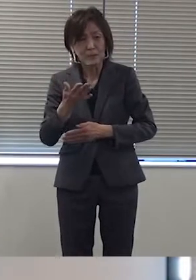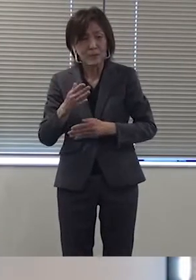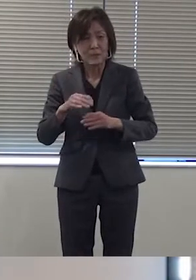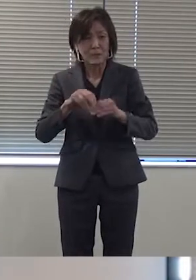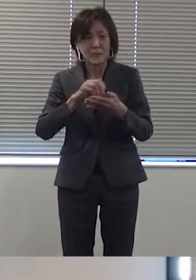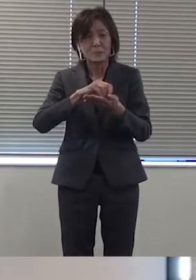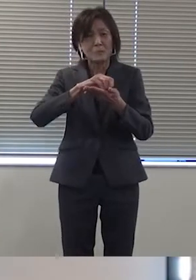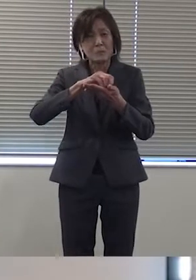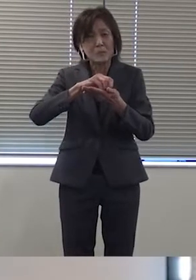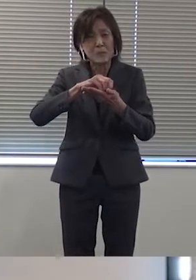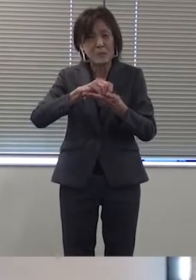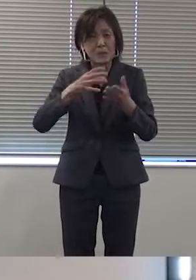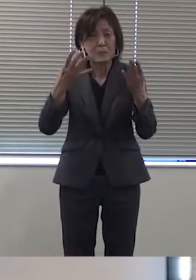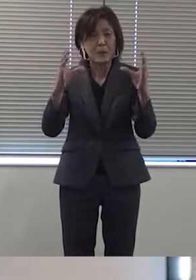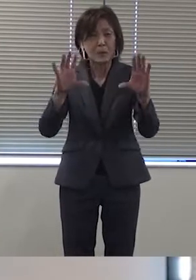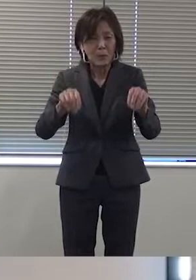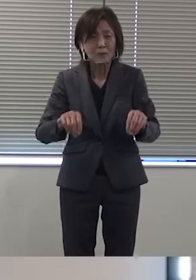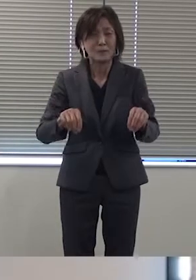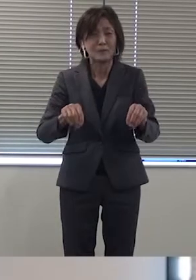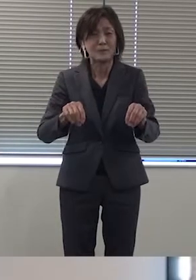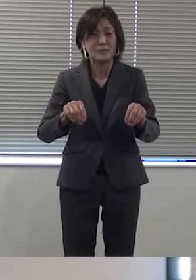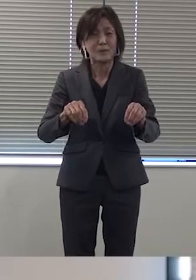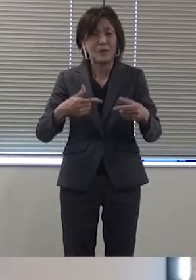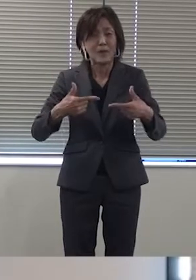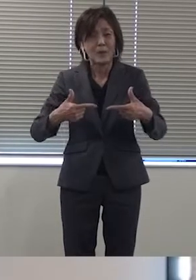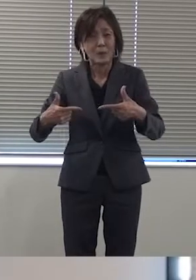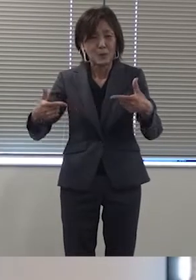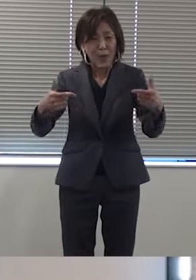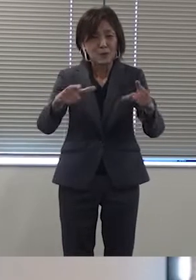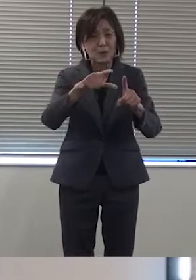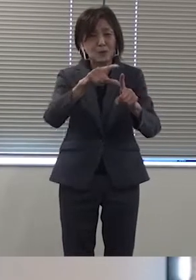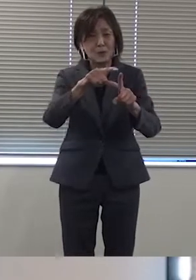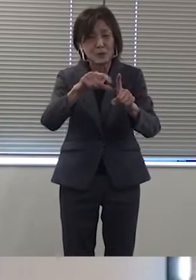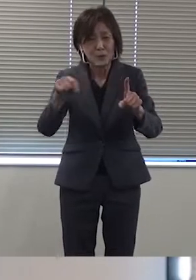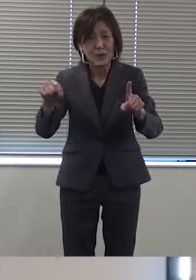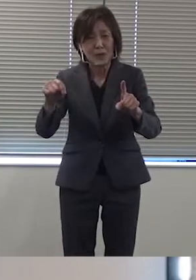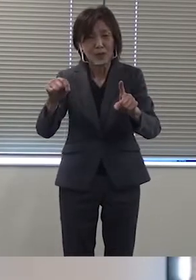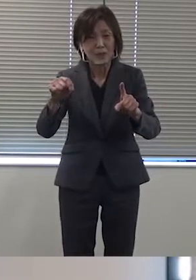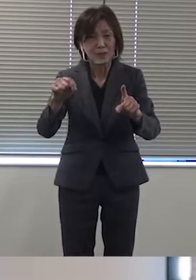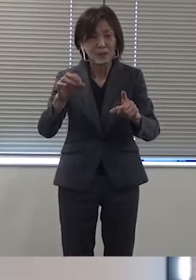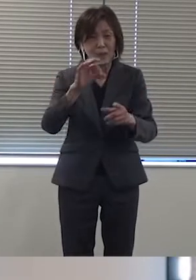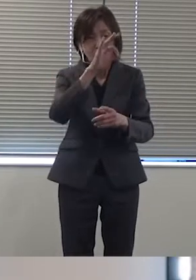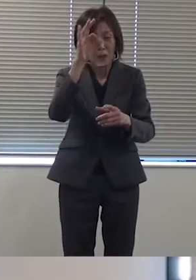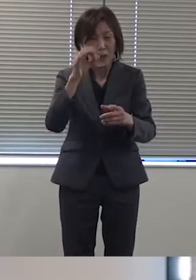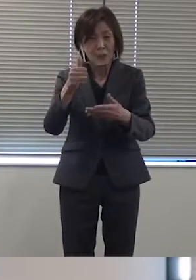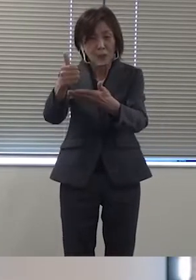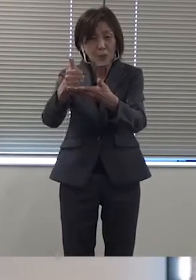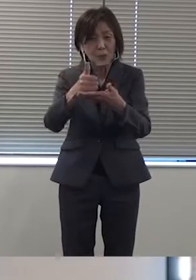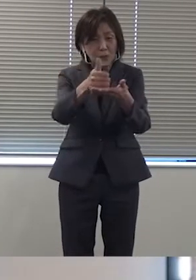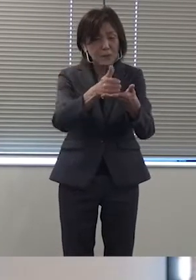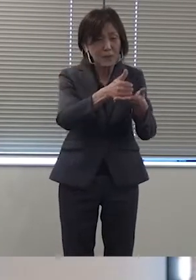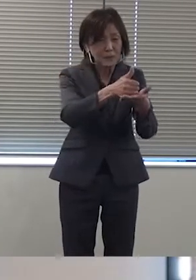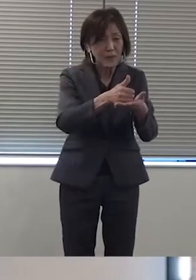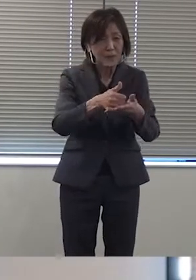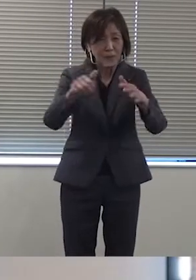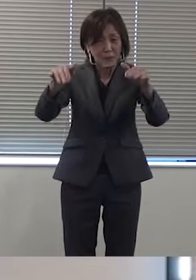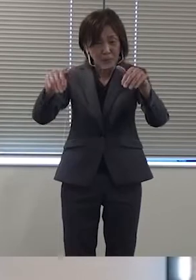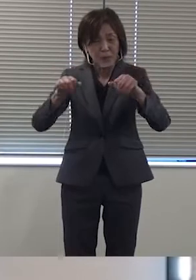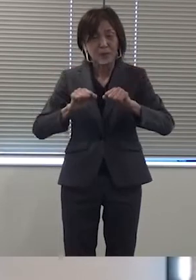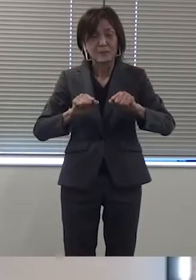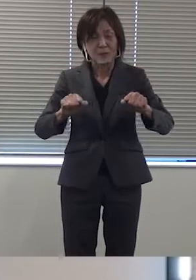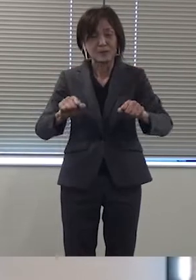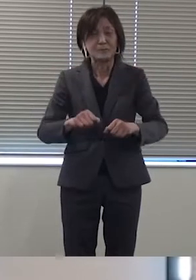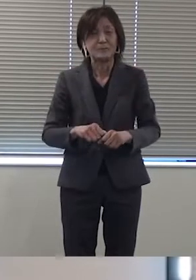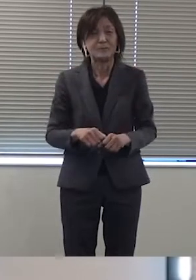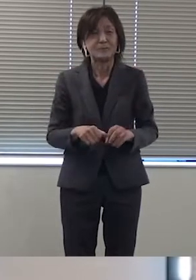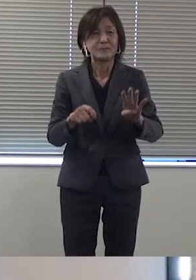の金額で、いわゆるバスツアーの誘客をセットしておきたいと考えております。 それから丸四につき